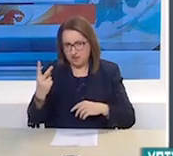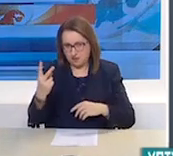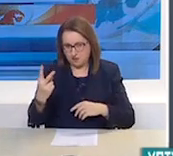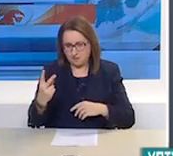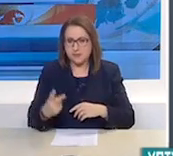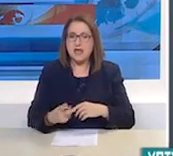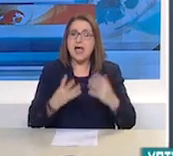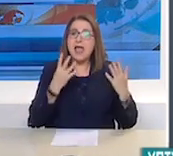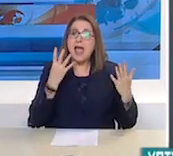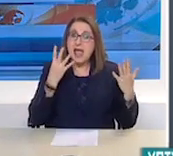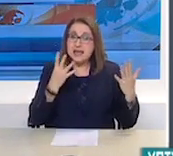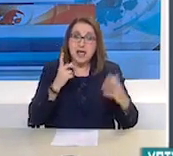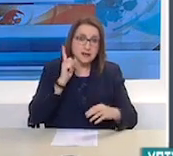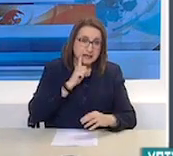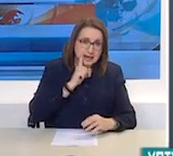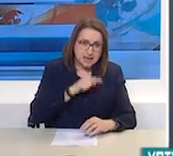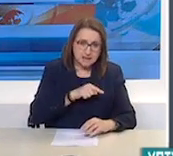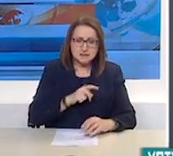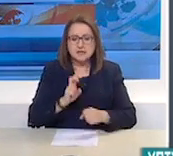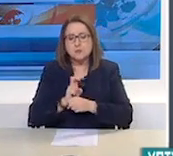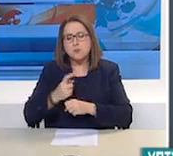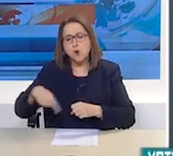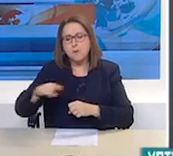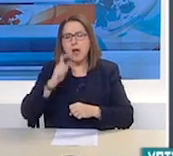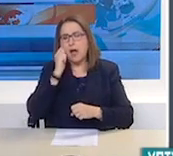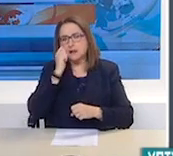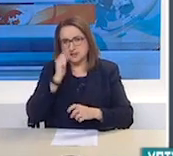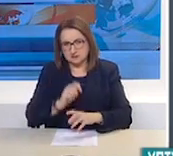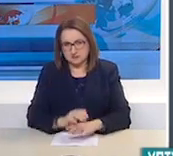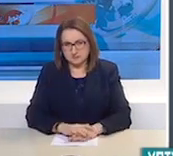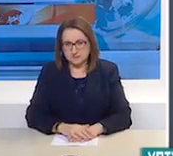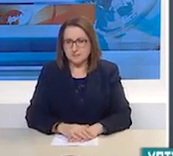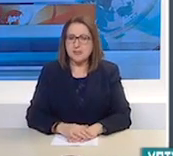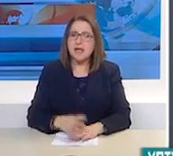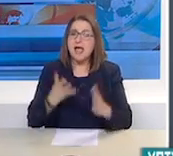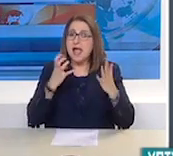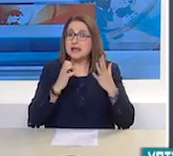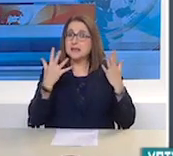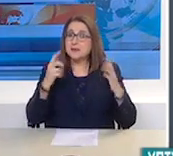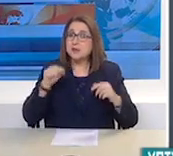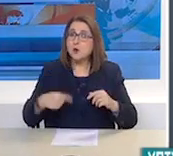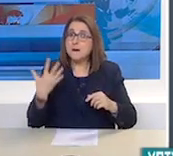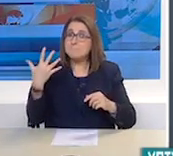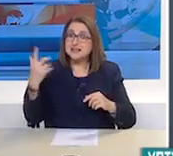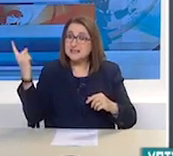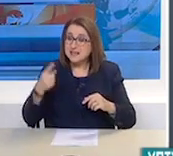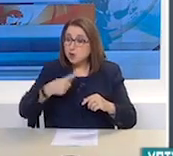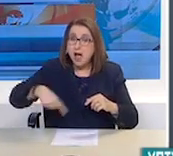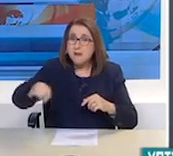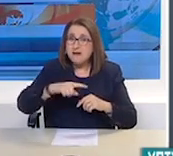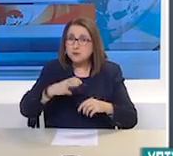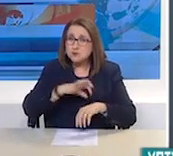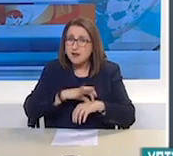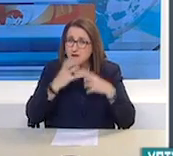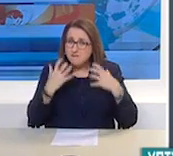το 40,9% είναι γυναίκες και οι υπόλοιποι άνδρες. Το 95,5% έχει υποκείμενο νόσημα ή είναι